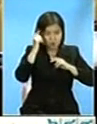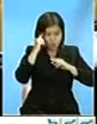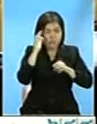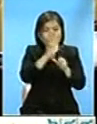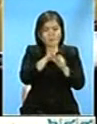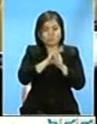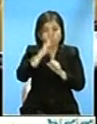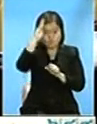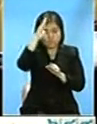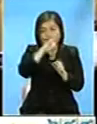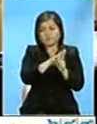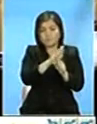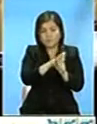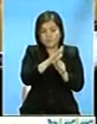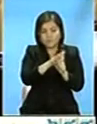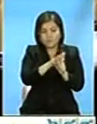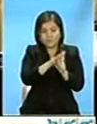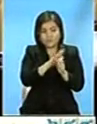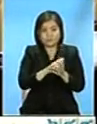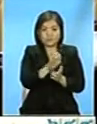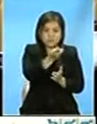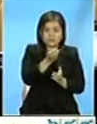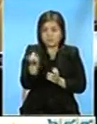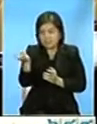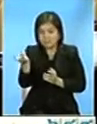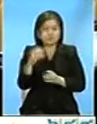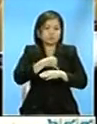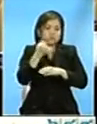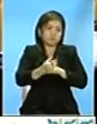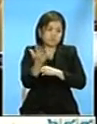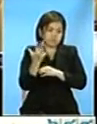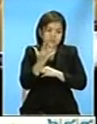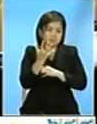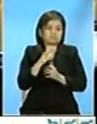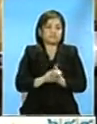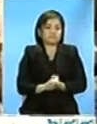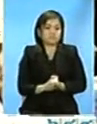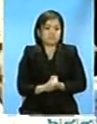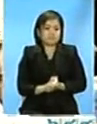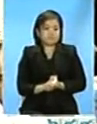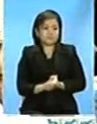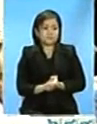ถอะครับถ้านิดเดียวทางนี้กับนิดอีกมันก็ไม่จบ